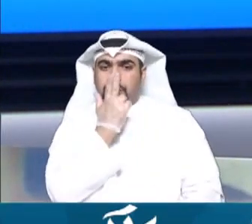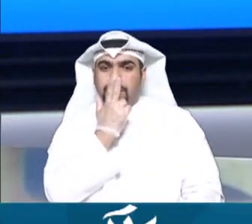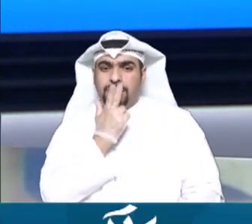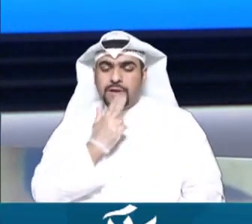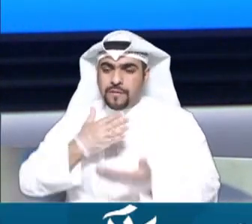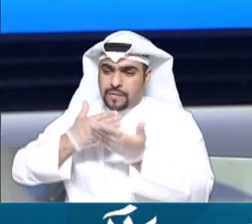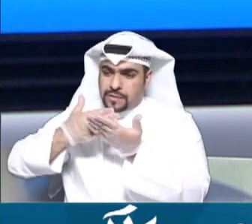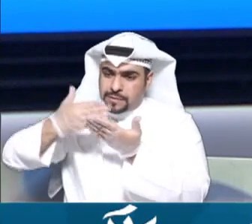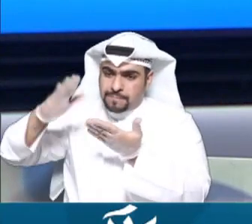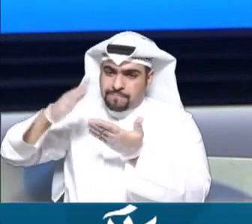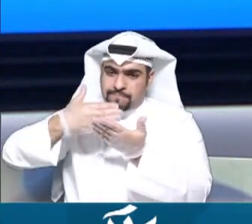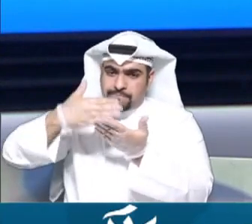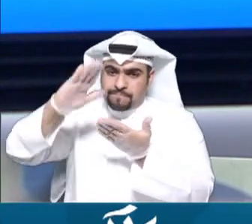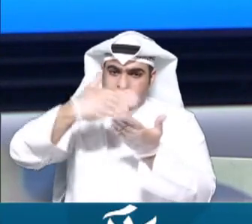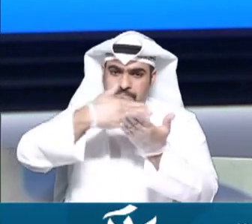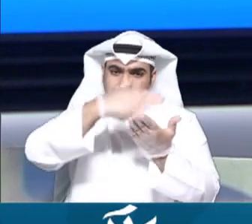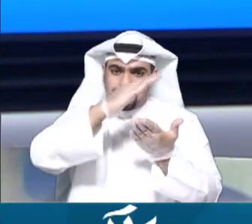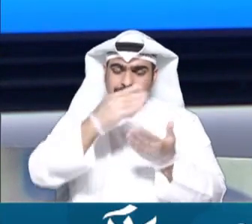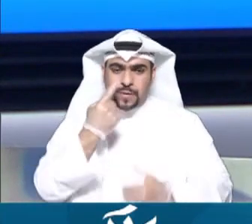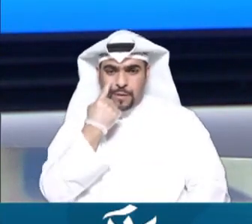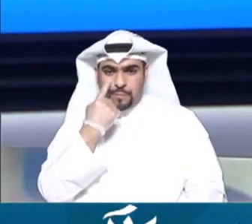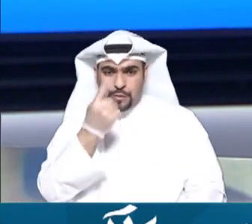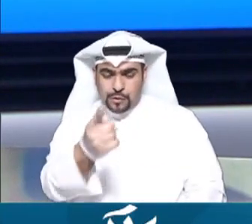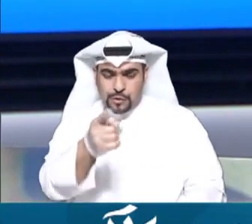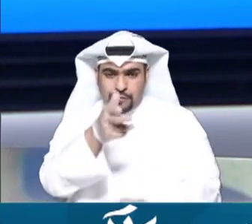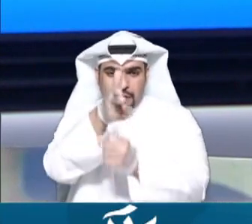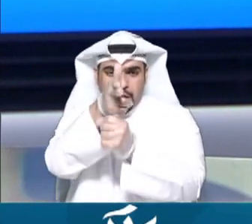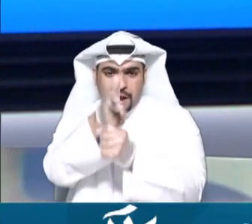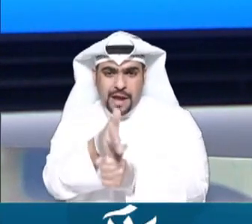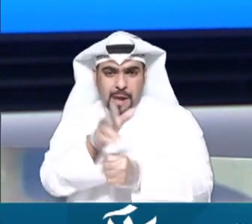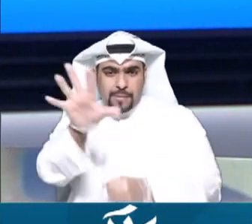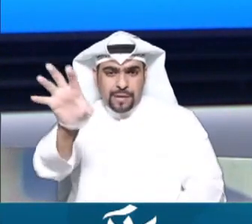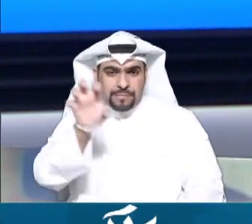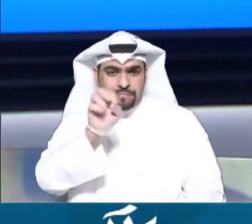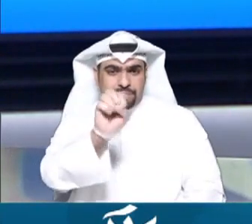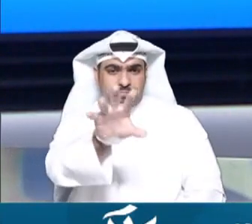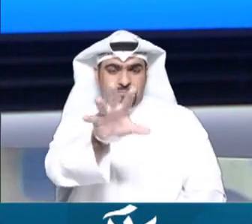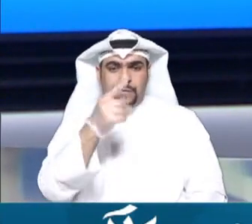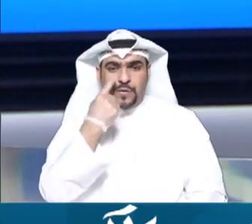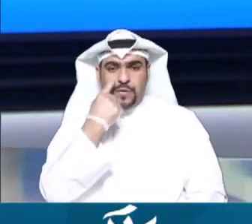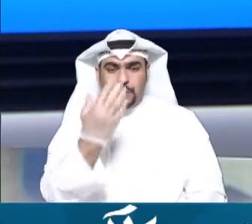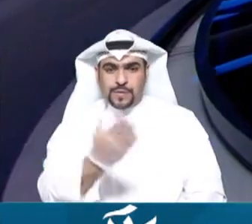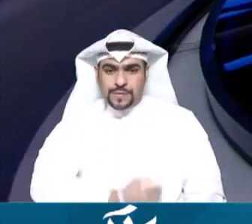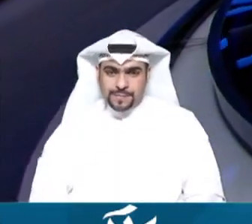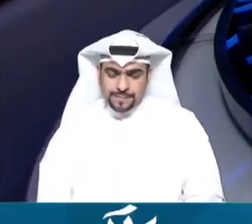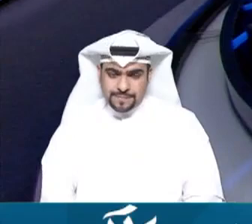الفروانية. زميلنا فريد دشتي رافق هالعملية من خلال هذا التقرير، نشوفه وراجع لكم.